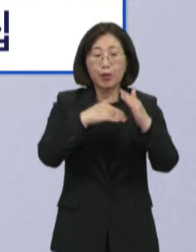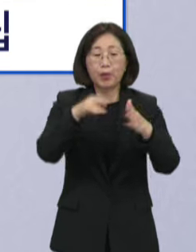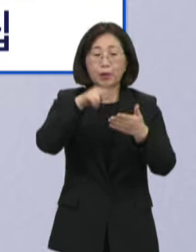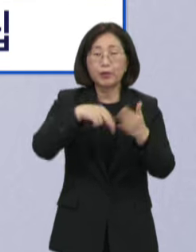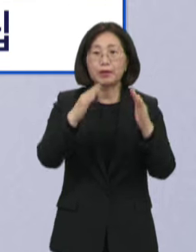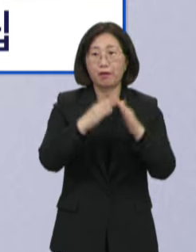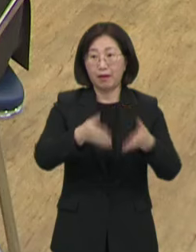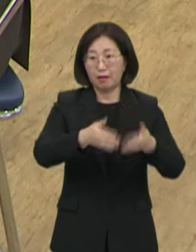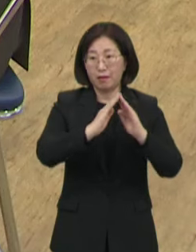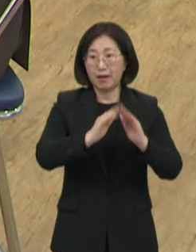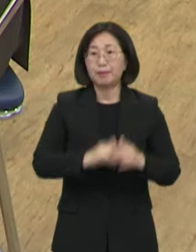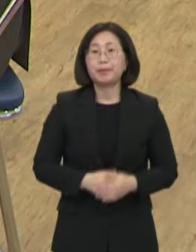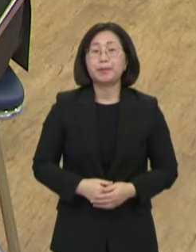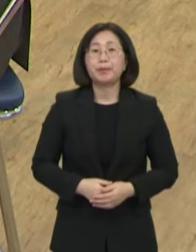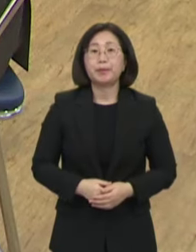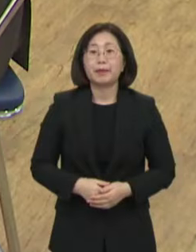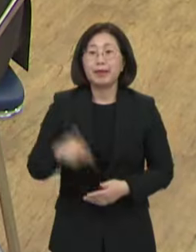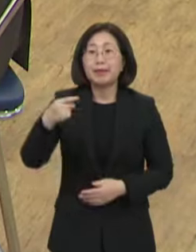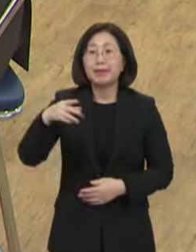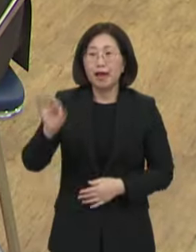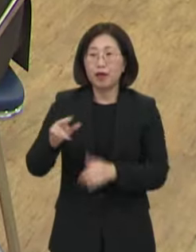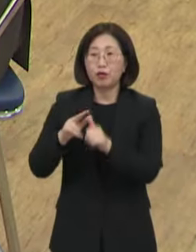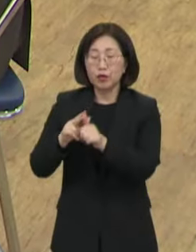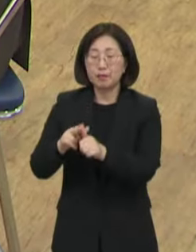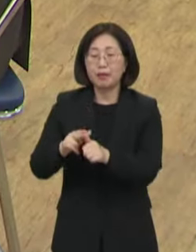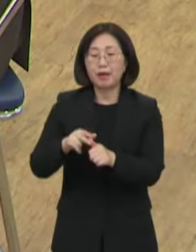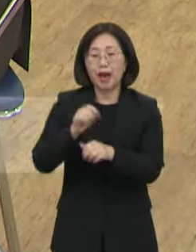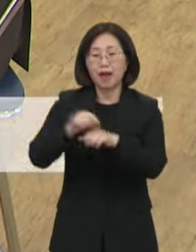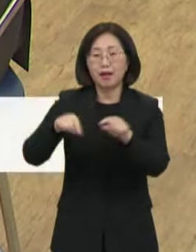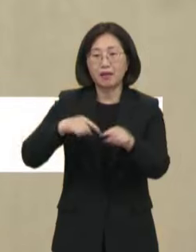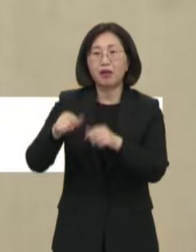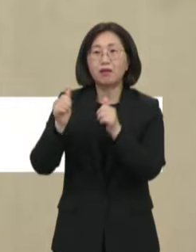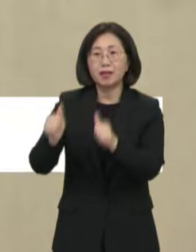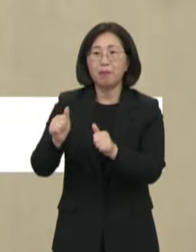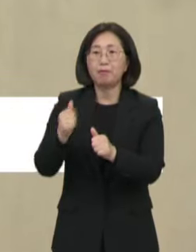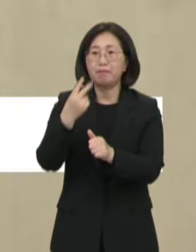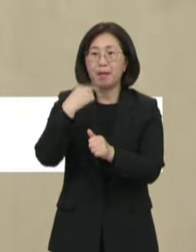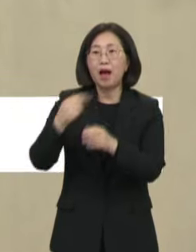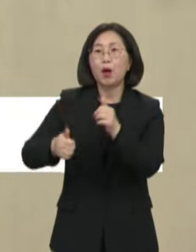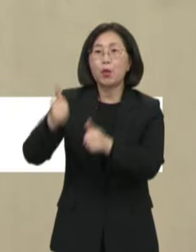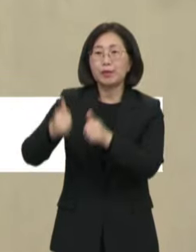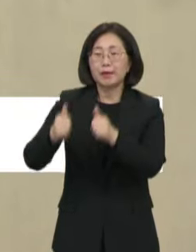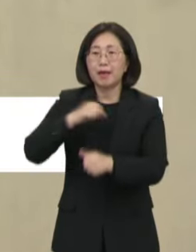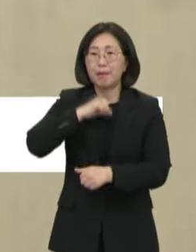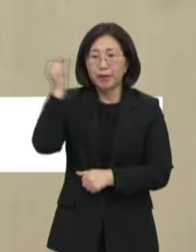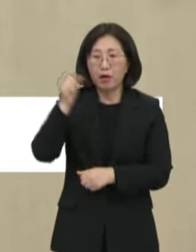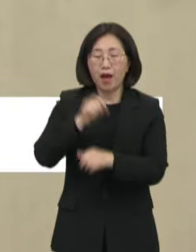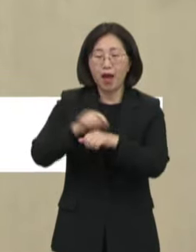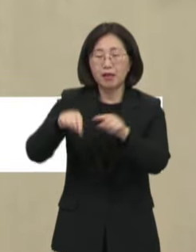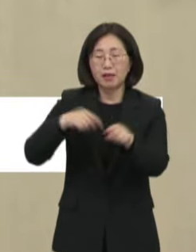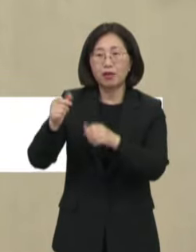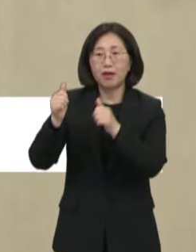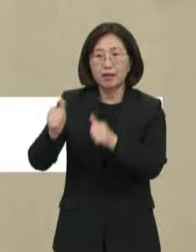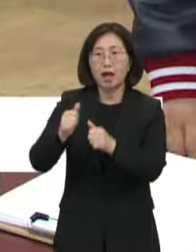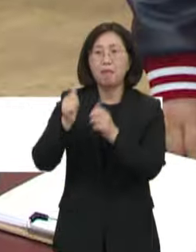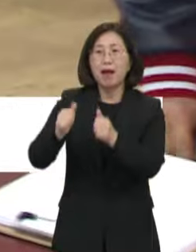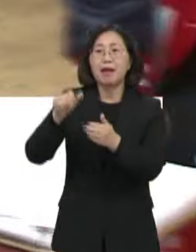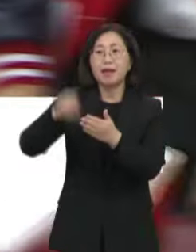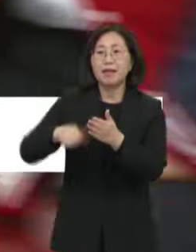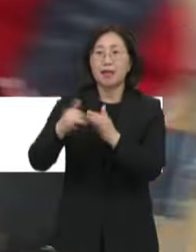건립 등입니다. 장동혁 후보는 행정과 사법 두 개 고시를 합격해 행정관료와 판사로 근무한